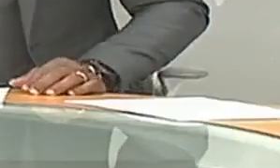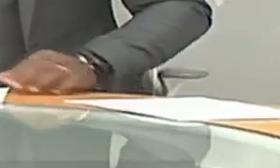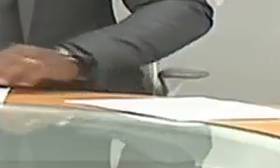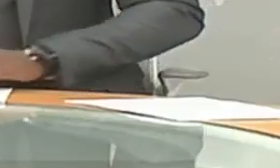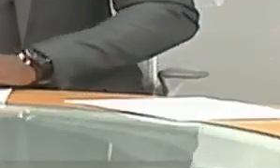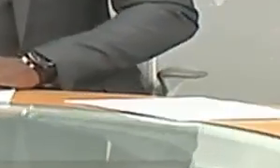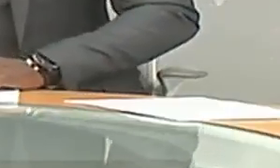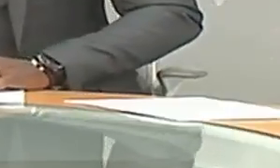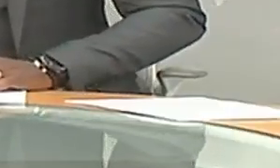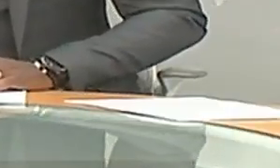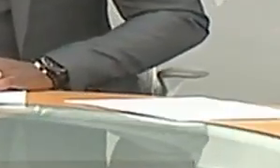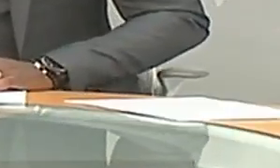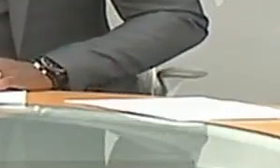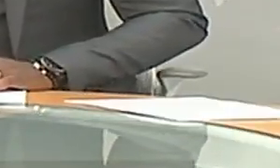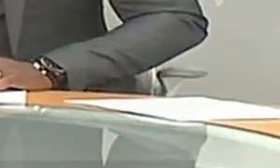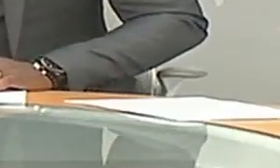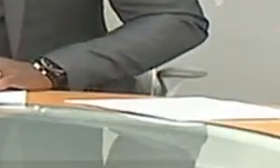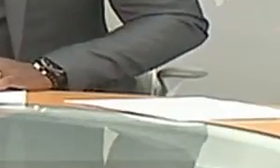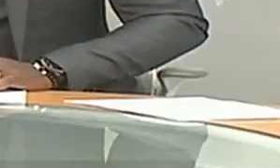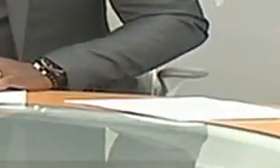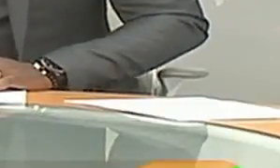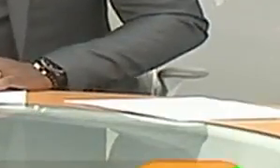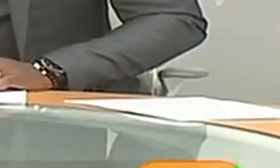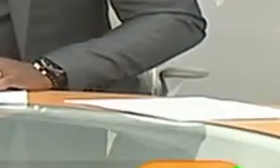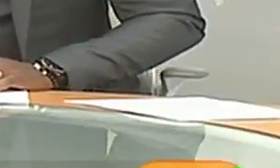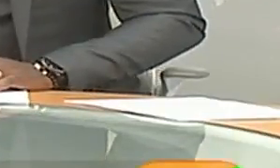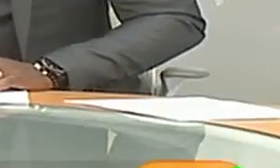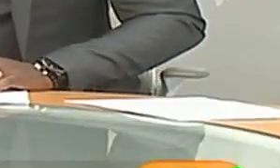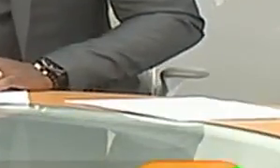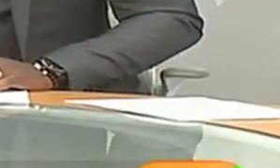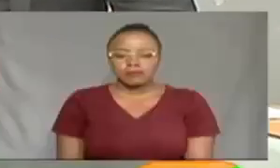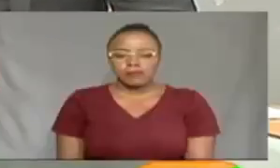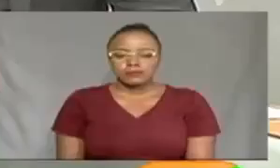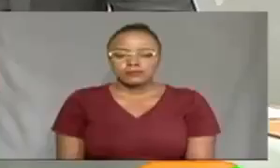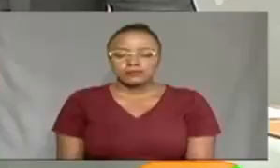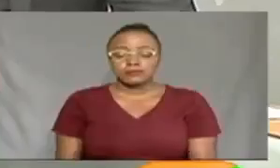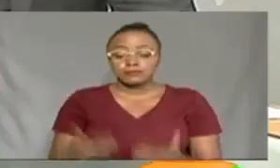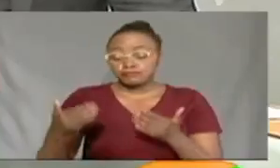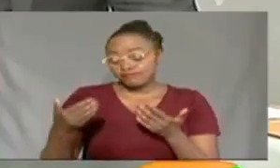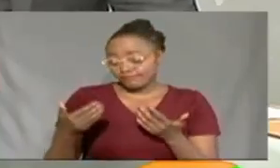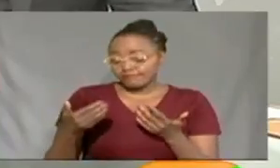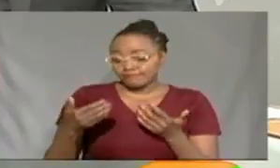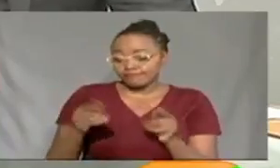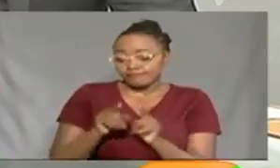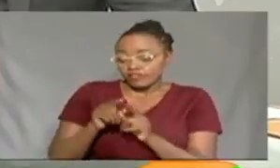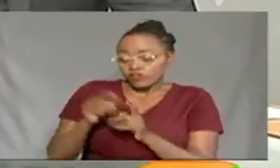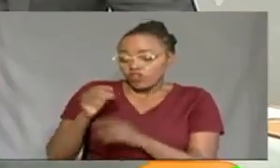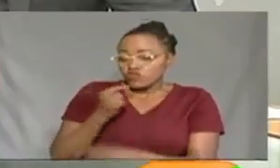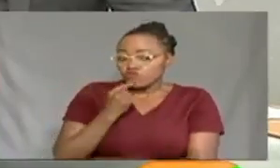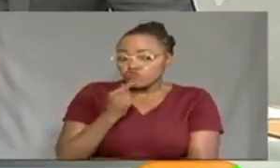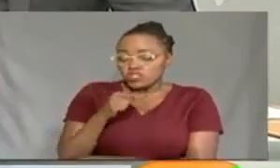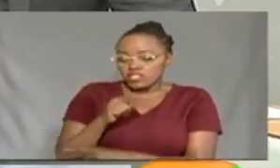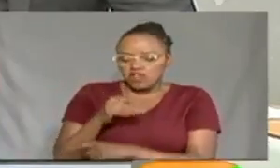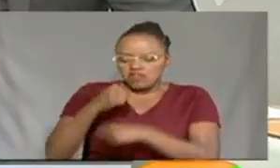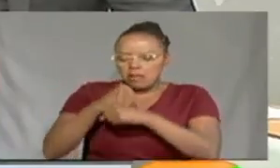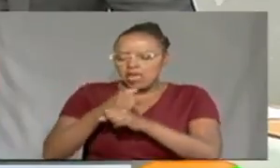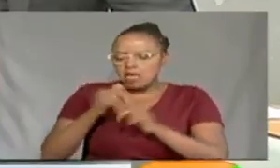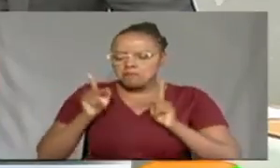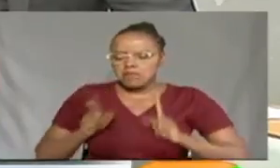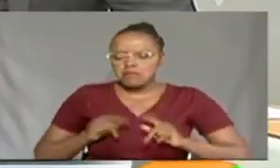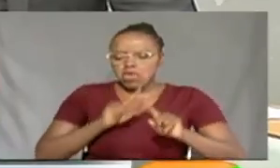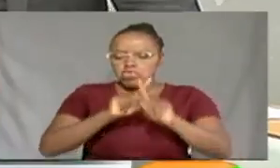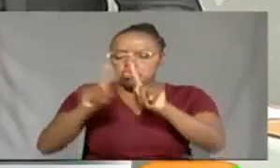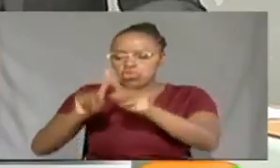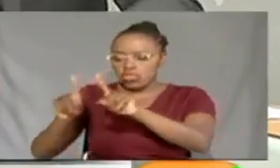Karibu tena mtazamaji. Ibada ya wafu ya kitaifa ya hayati Rais wa pili wa Jamhuri ya Kenya Daniel Toroitich Arap Moi imewaleta pamoja watu